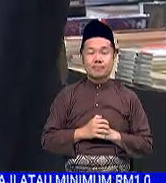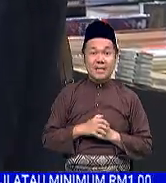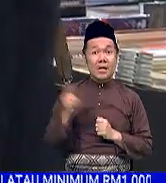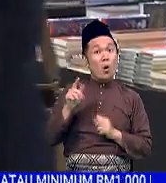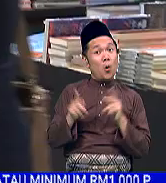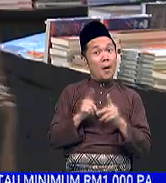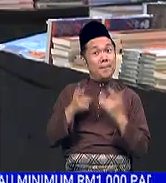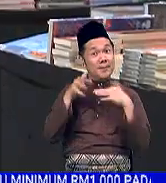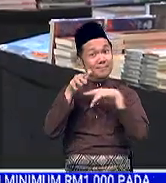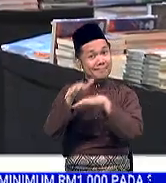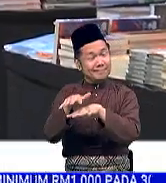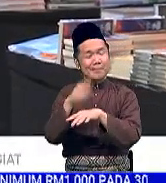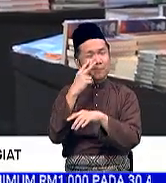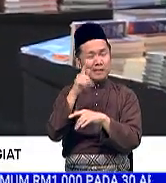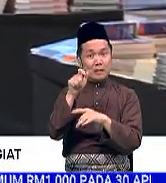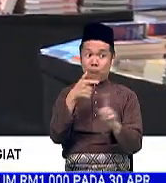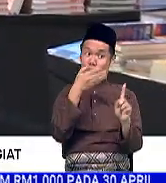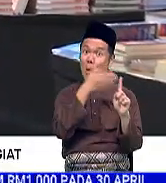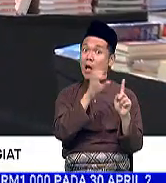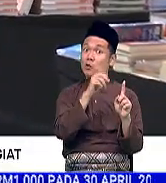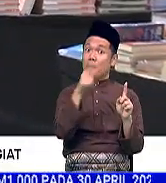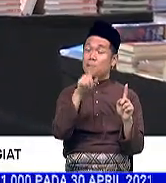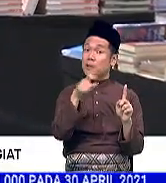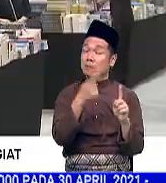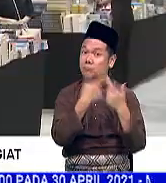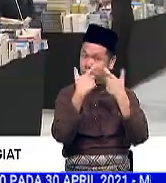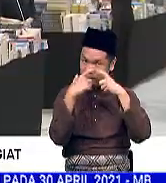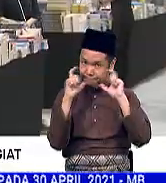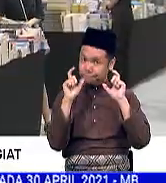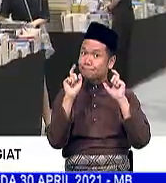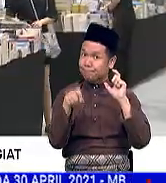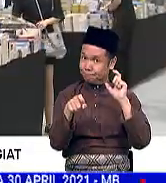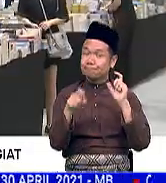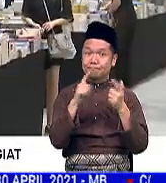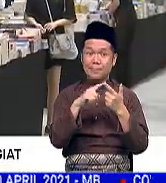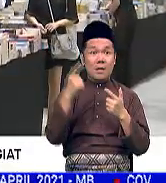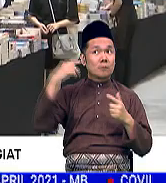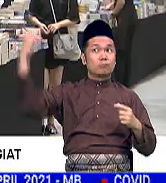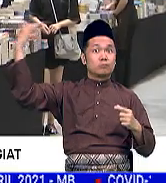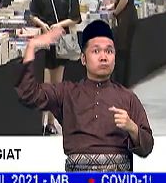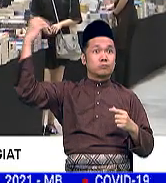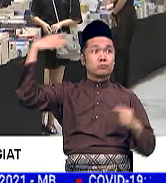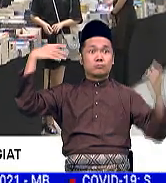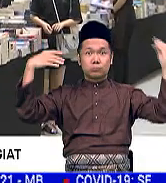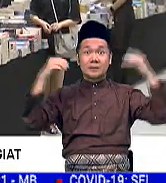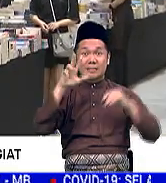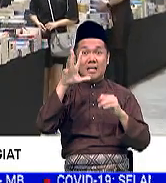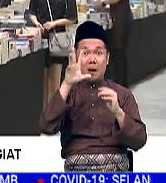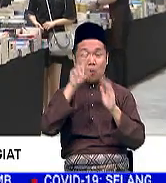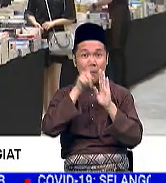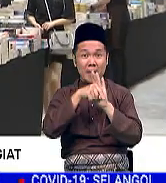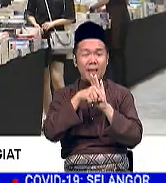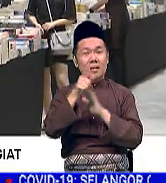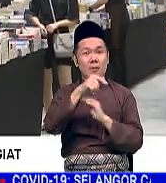Pengunjung juga akan diingatkan mematuhi SOP termasuk pemakaian pelitup separuh muka menerusi pembesar suara setiap 30 minit